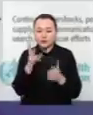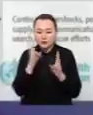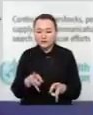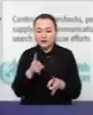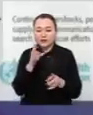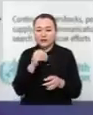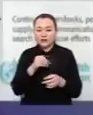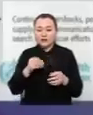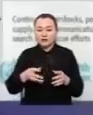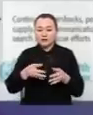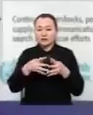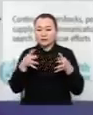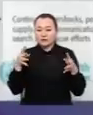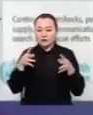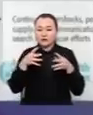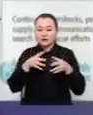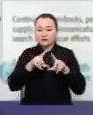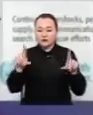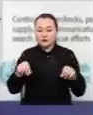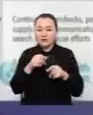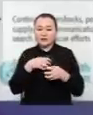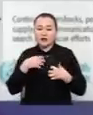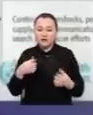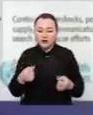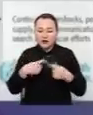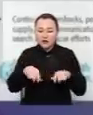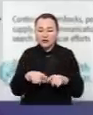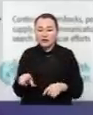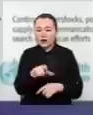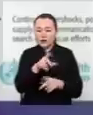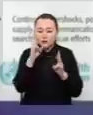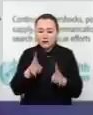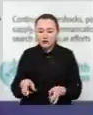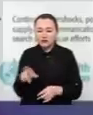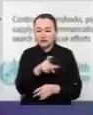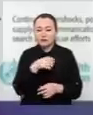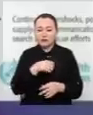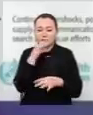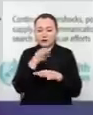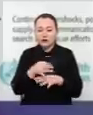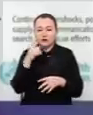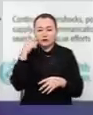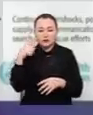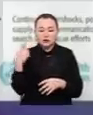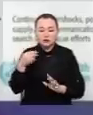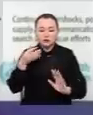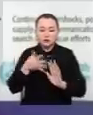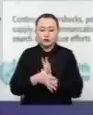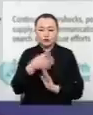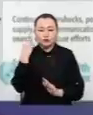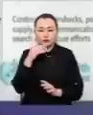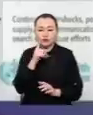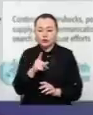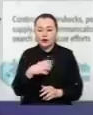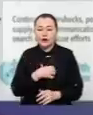Повреждена инфраструктура здравоохранения, дороги во всех пострадавших регионах. Мы не отрицаем колоссальный ущерб, нанесенный Турции,